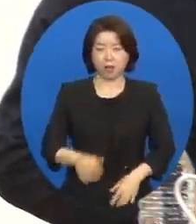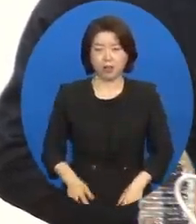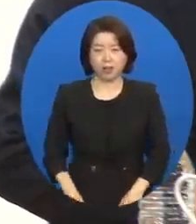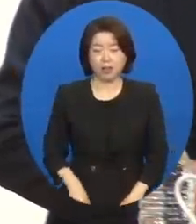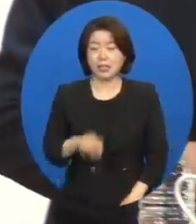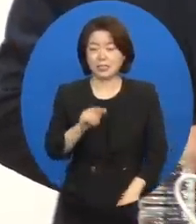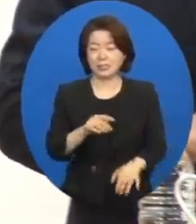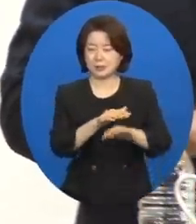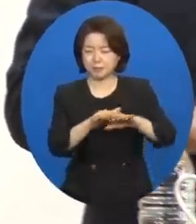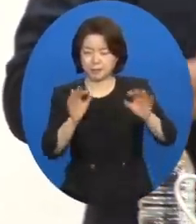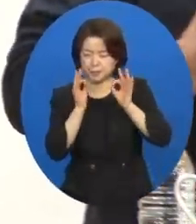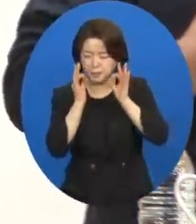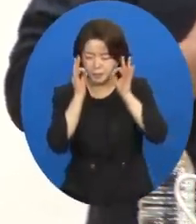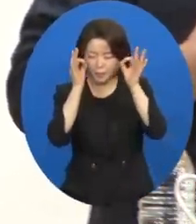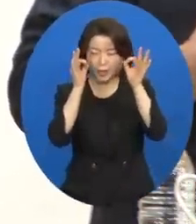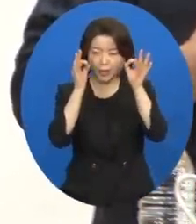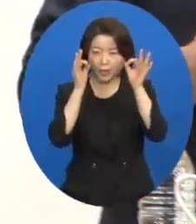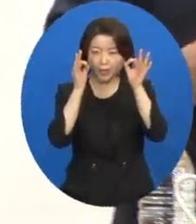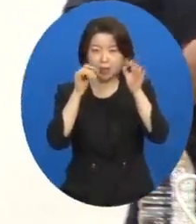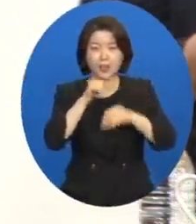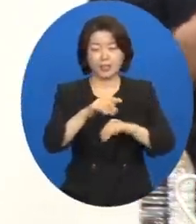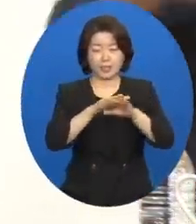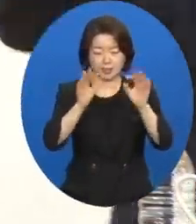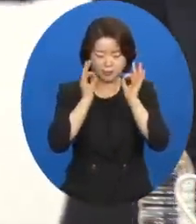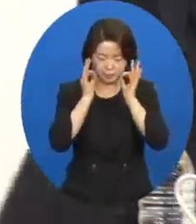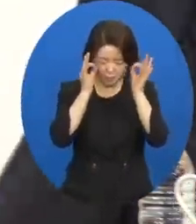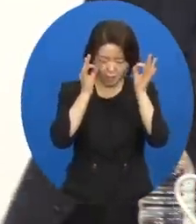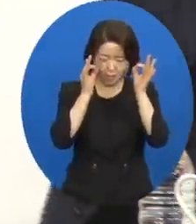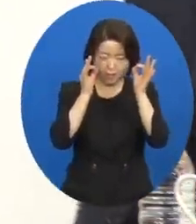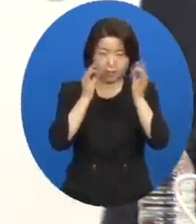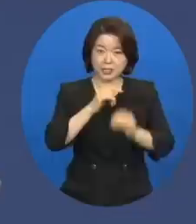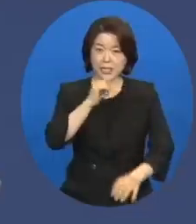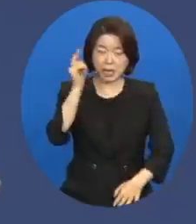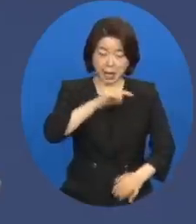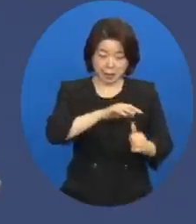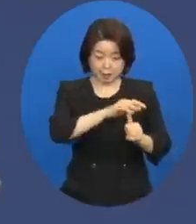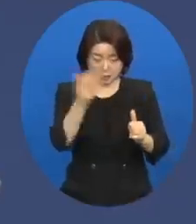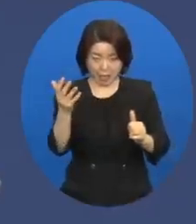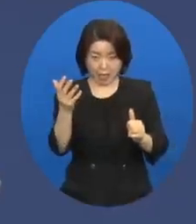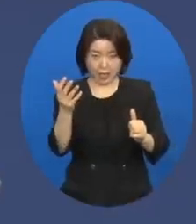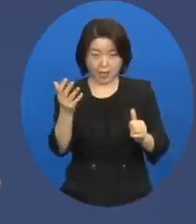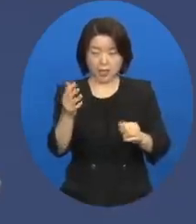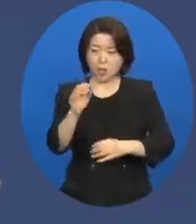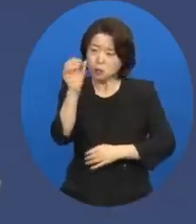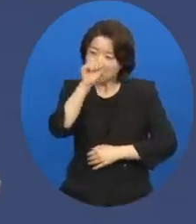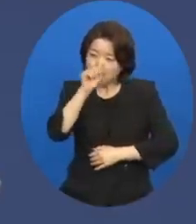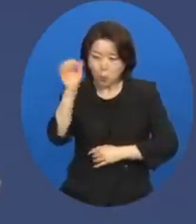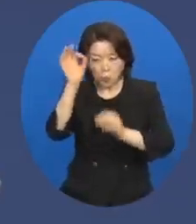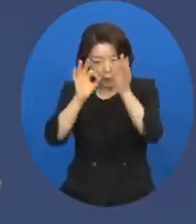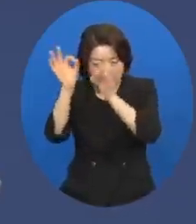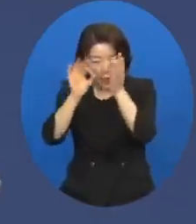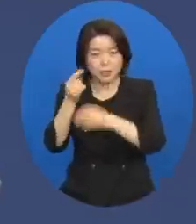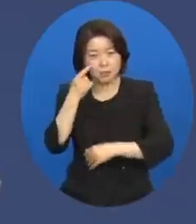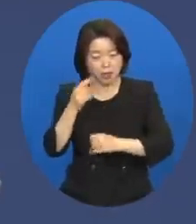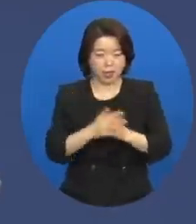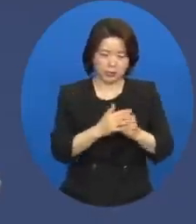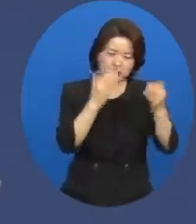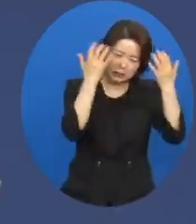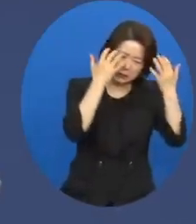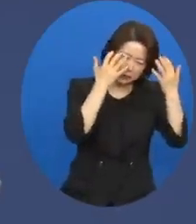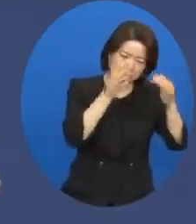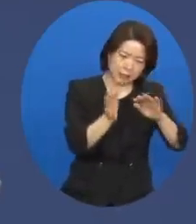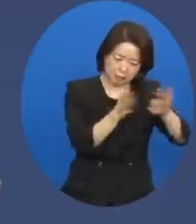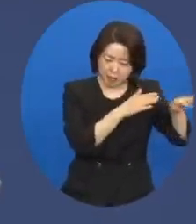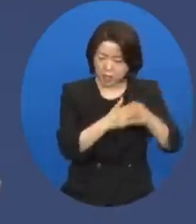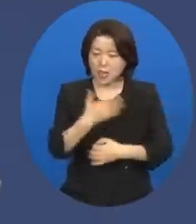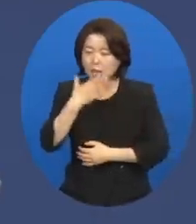이걸 해결해 보려고요. 이걸 해결해 보려고 이 악을 벗어나서 좀 선을 찾아보고 이 고통을 좀 벗어나서